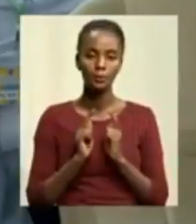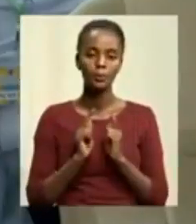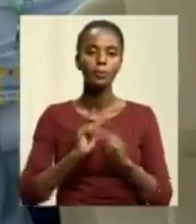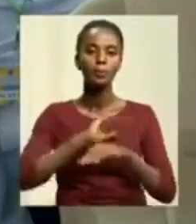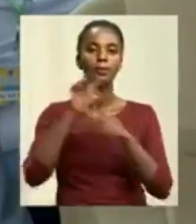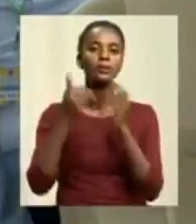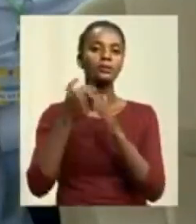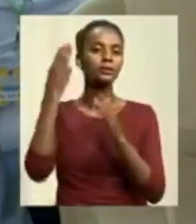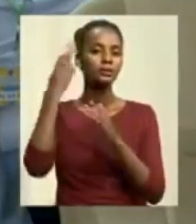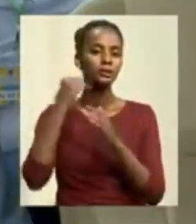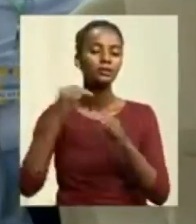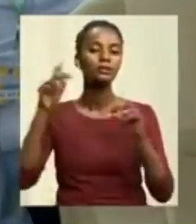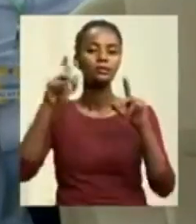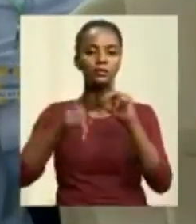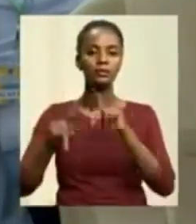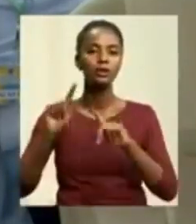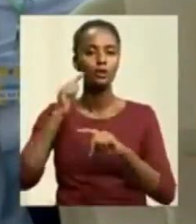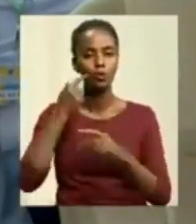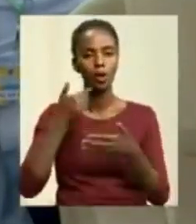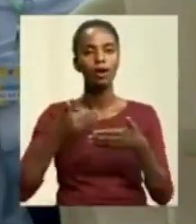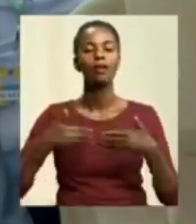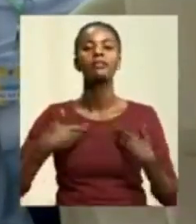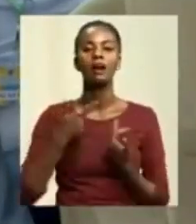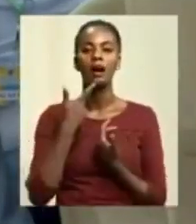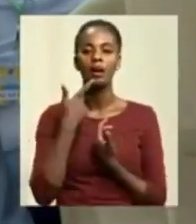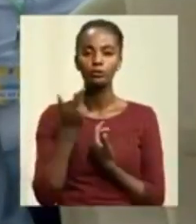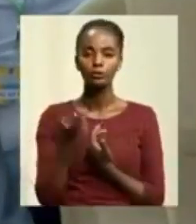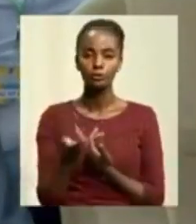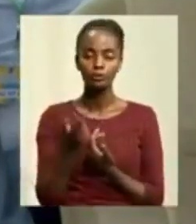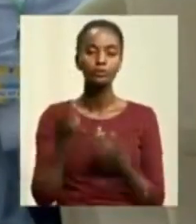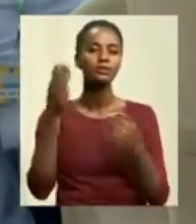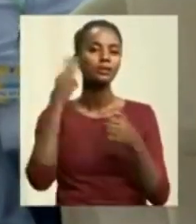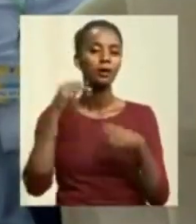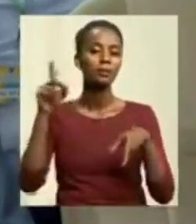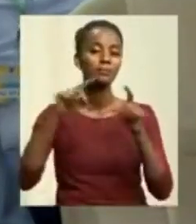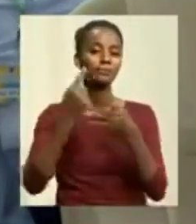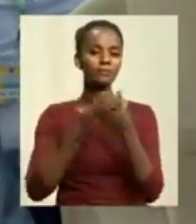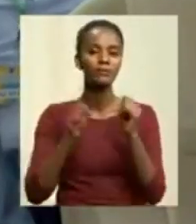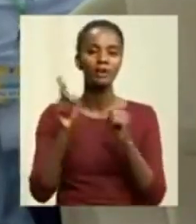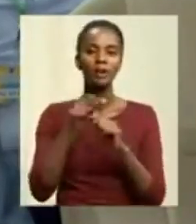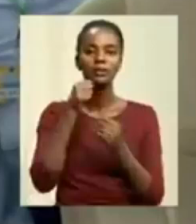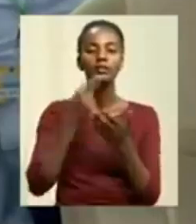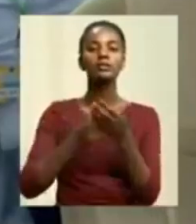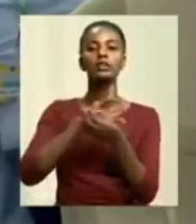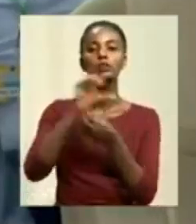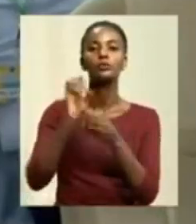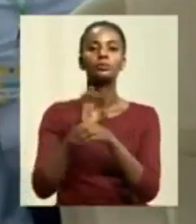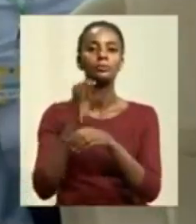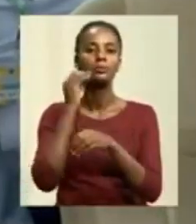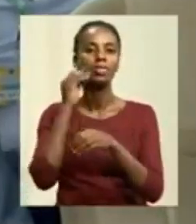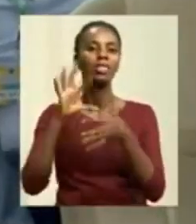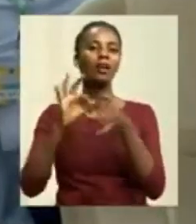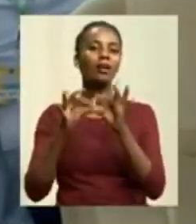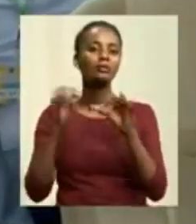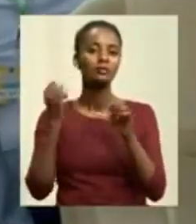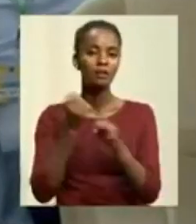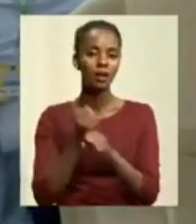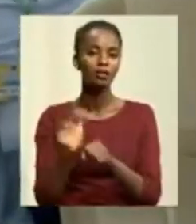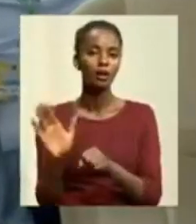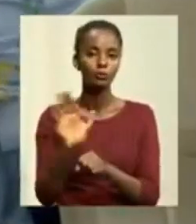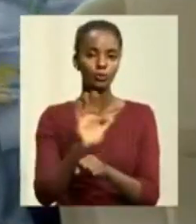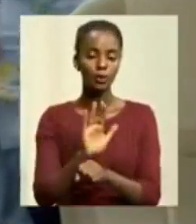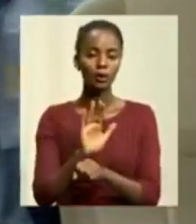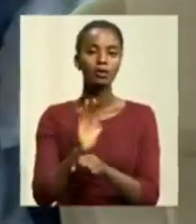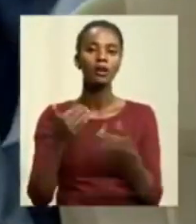መላው ሲዳማ ህዝብ እንኳን ደስ አላችሁ። ሲዳማ ህዝብ ብቻ ሳይሆን ይሄ ክልል ምክር ቤትም ታሪክ ሰርታችኋል።